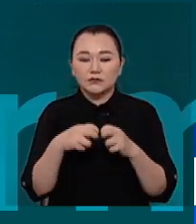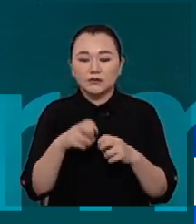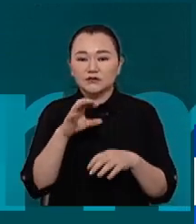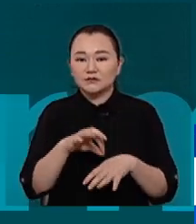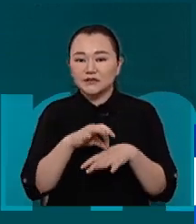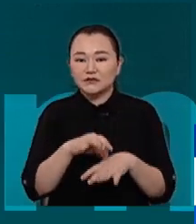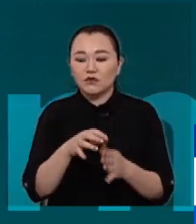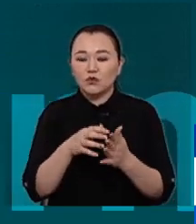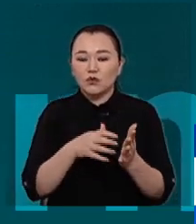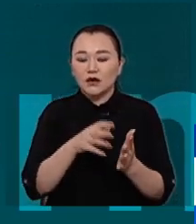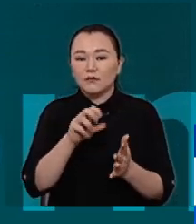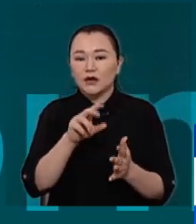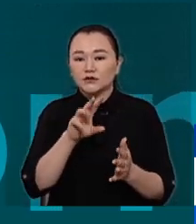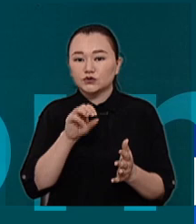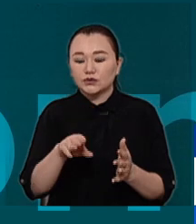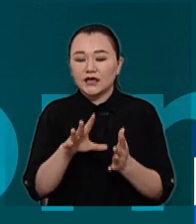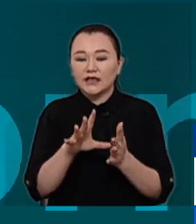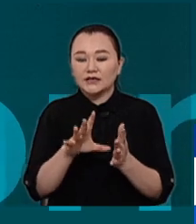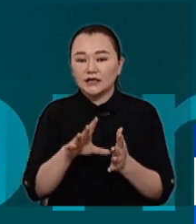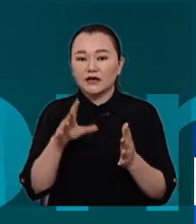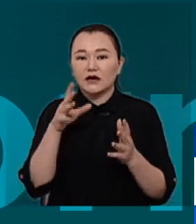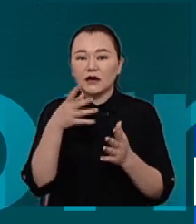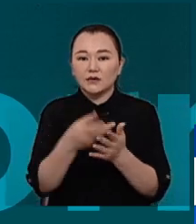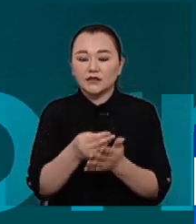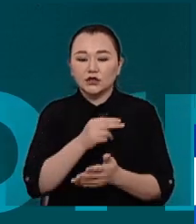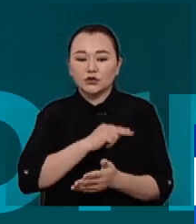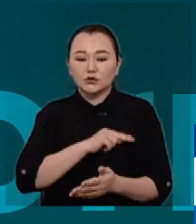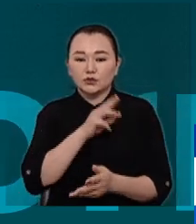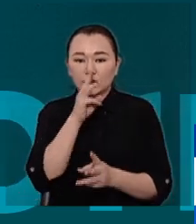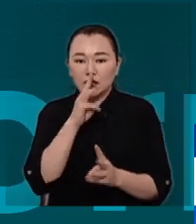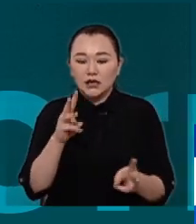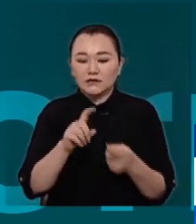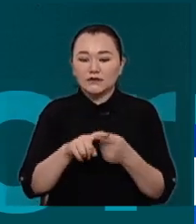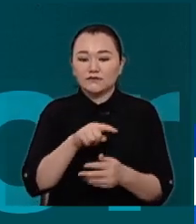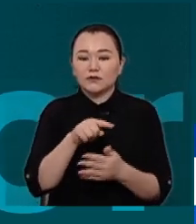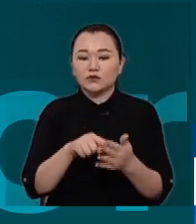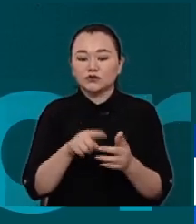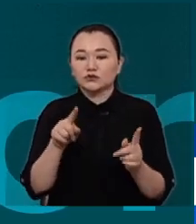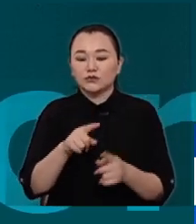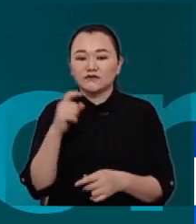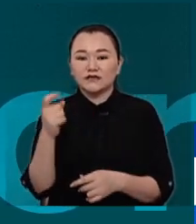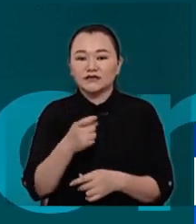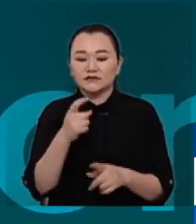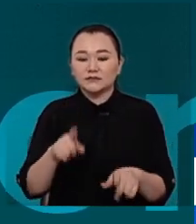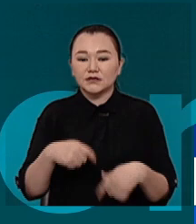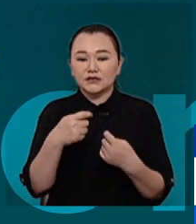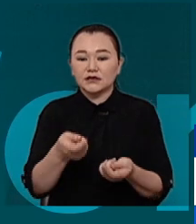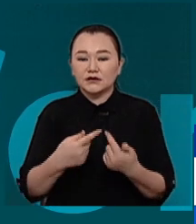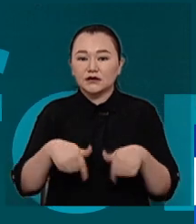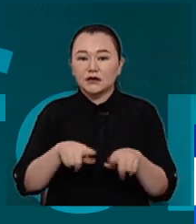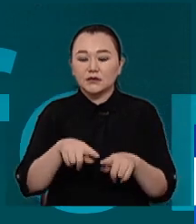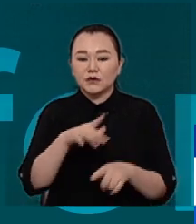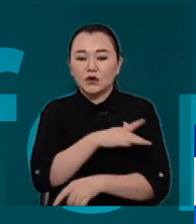поставкой угля, мазута, электроэнергии, оплатой труда. Будет рассмотрен вопрос, чтобы владельцы передали компанию